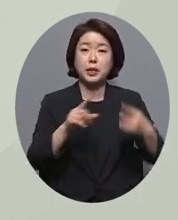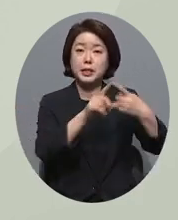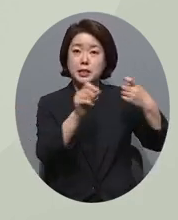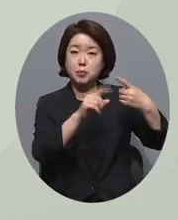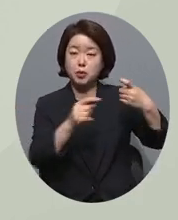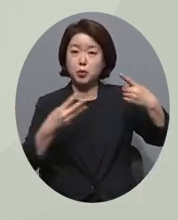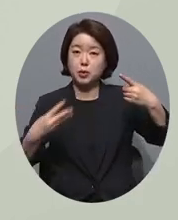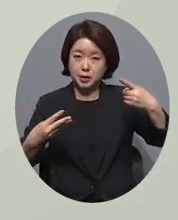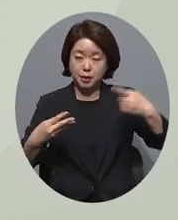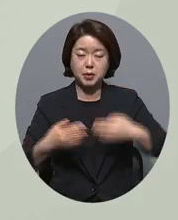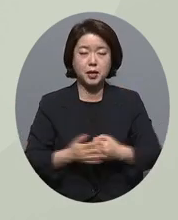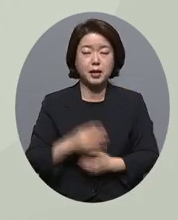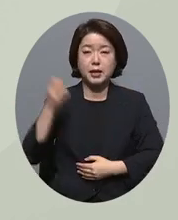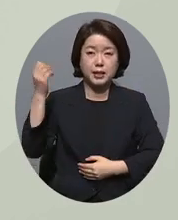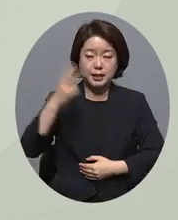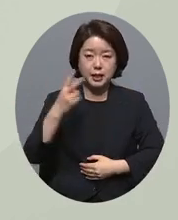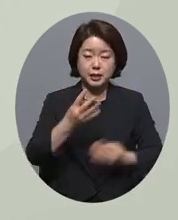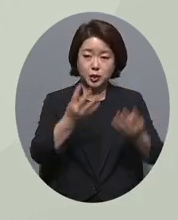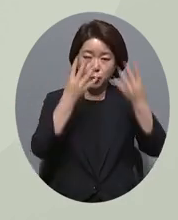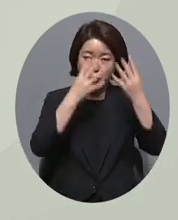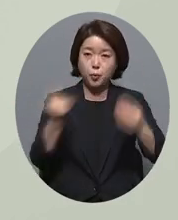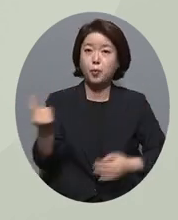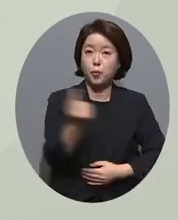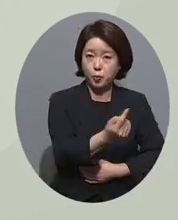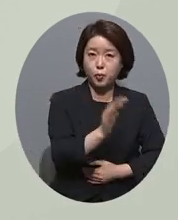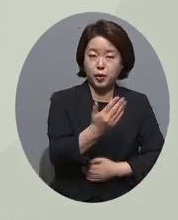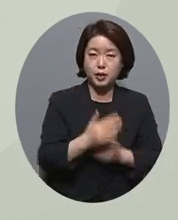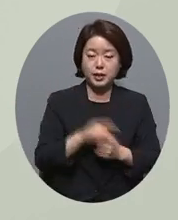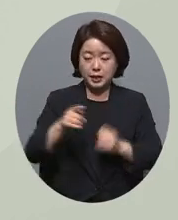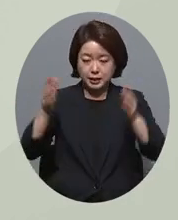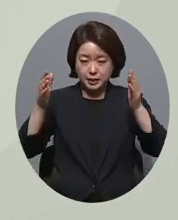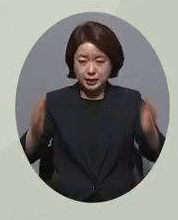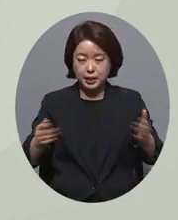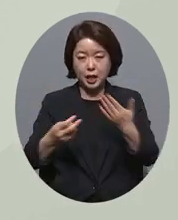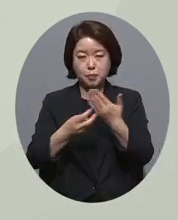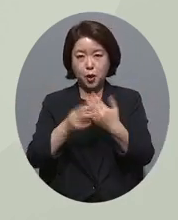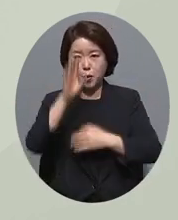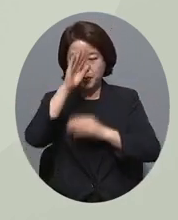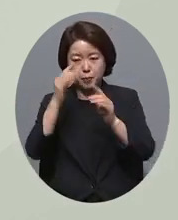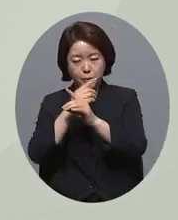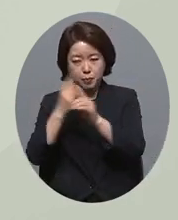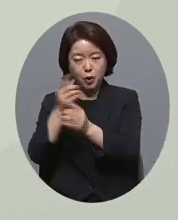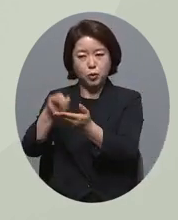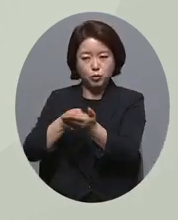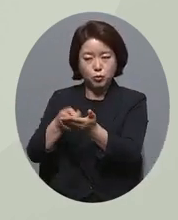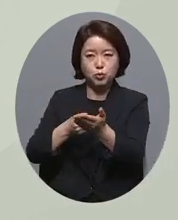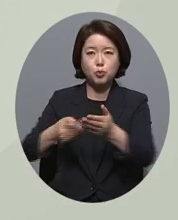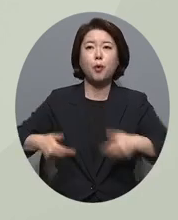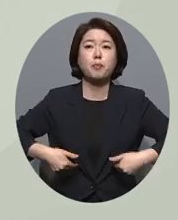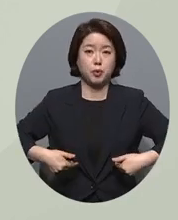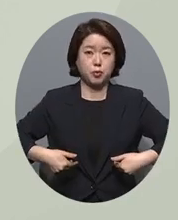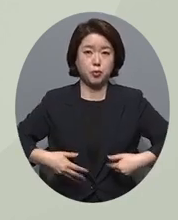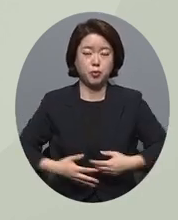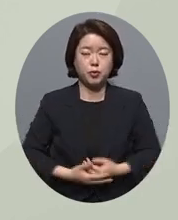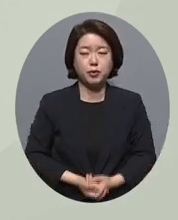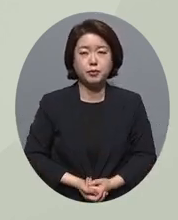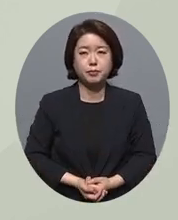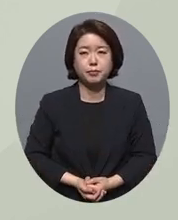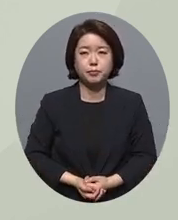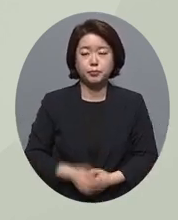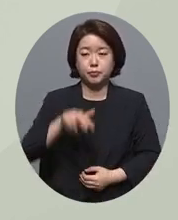3일에는 다시 교도소로 들어와야 합니다 그 사이에 병원 진료를 받고 또 수술도 해야 하는 그런 상황인데